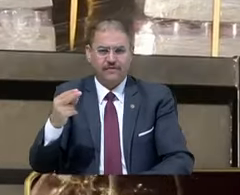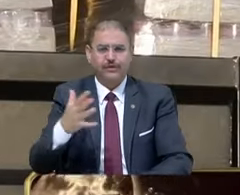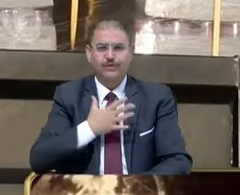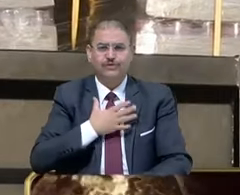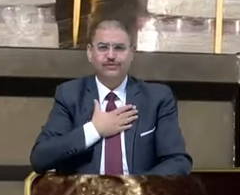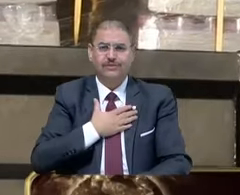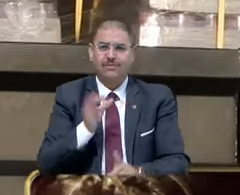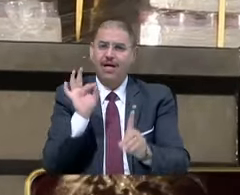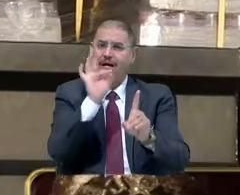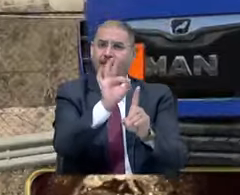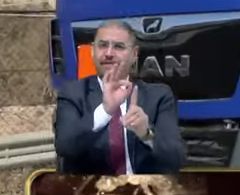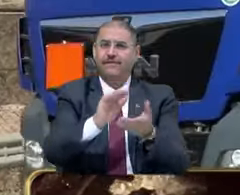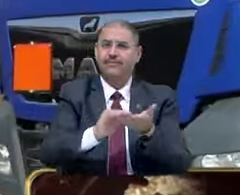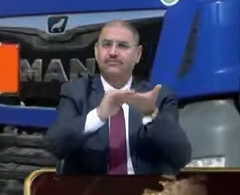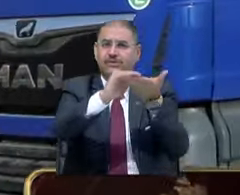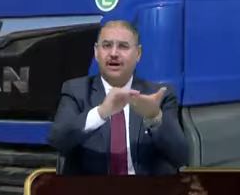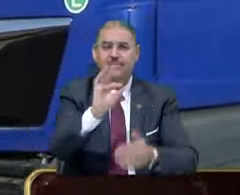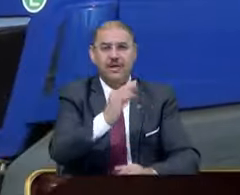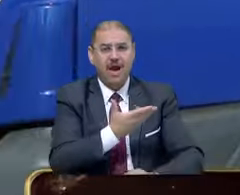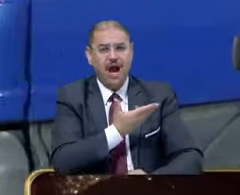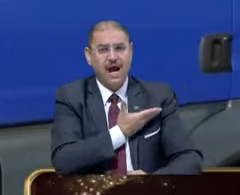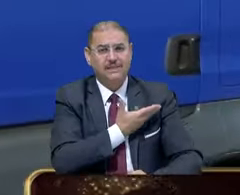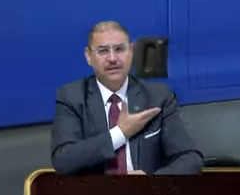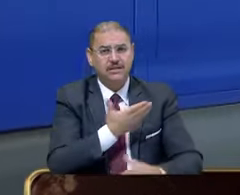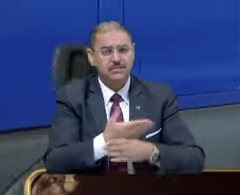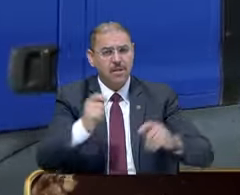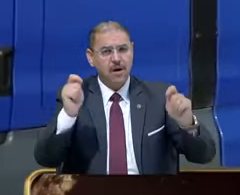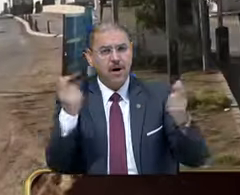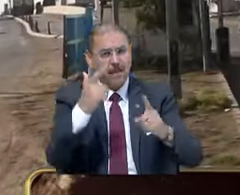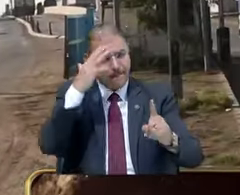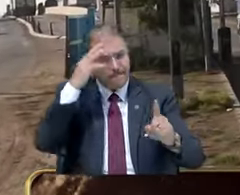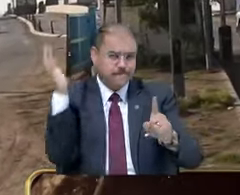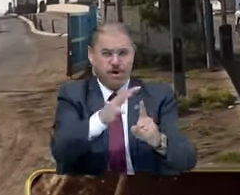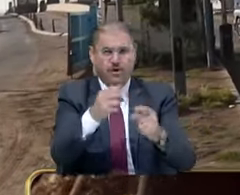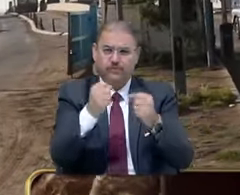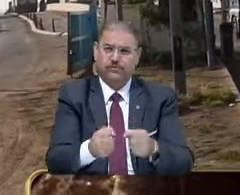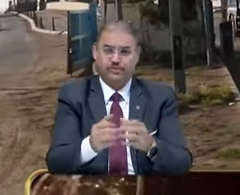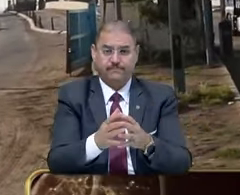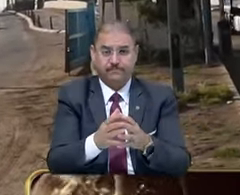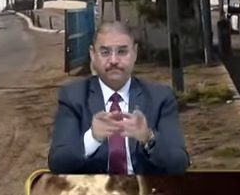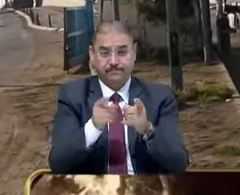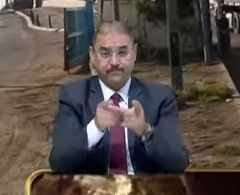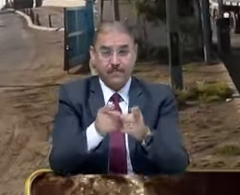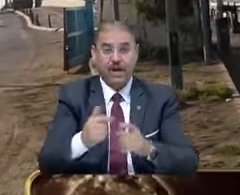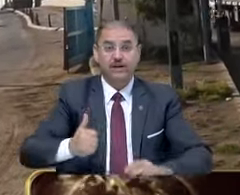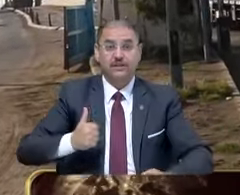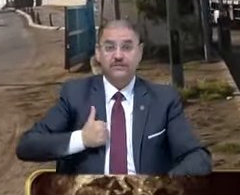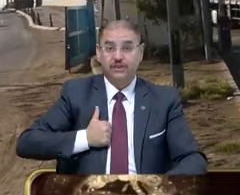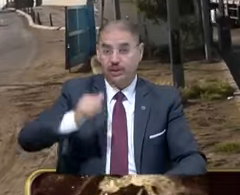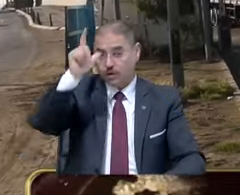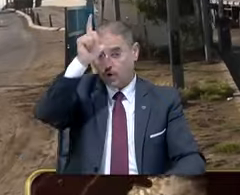غزه للتخفيف من الظروف الصعبه واثار الحرب الدائره في القطاع يشار الى ان القوات المسلحه